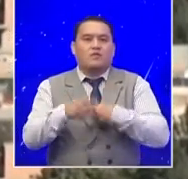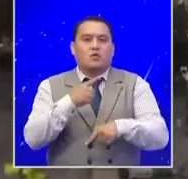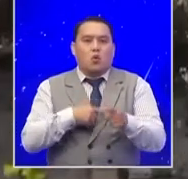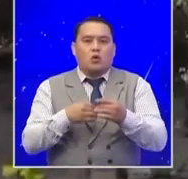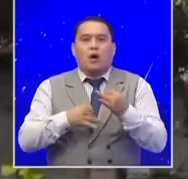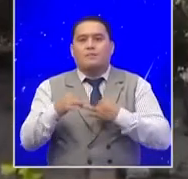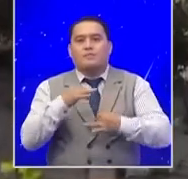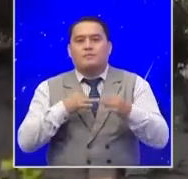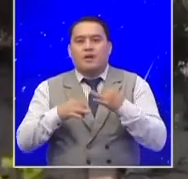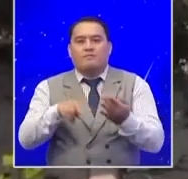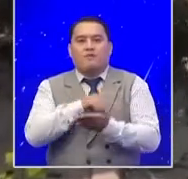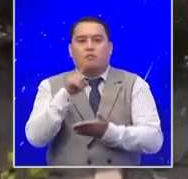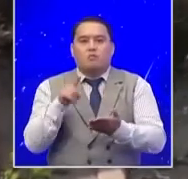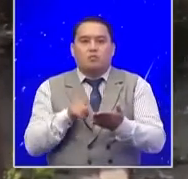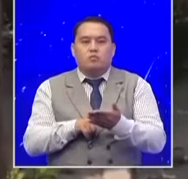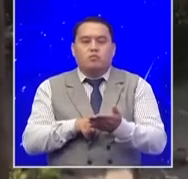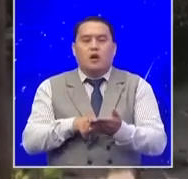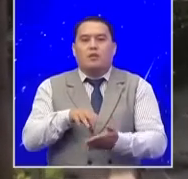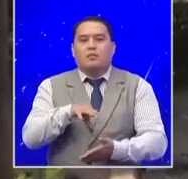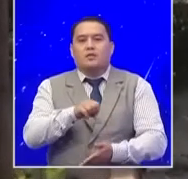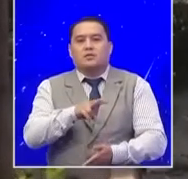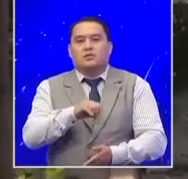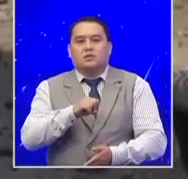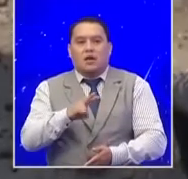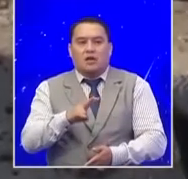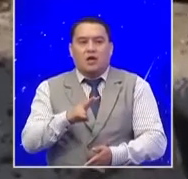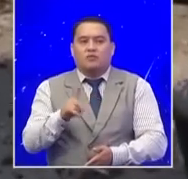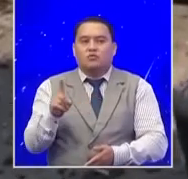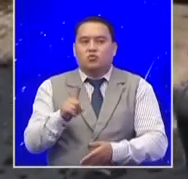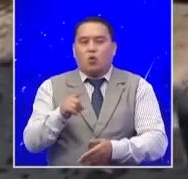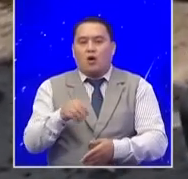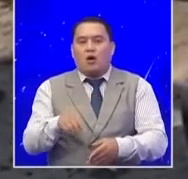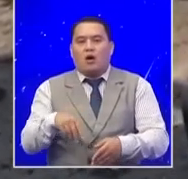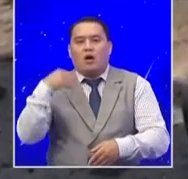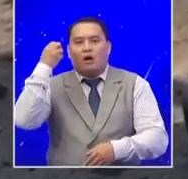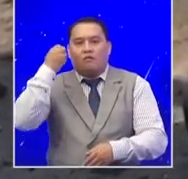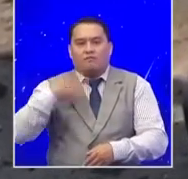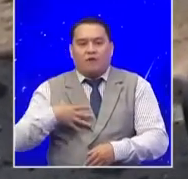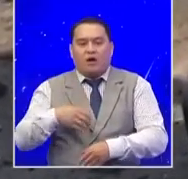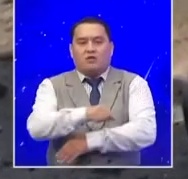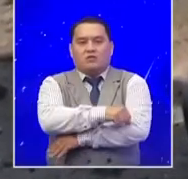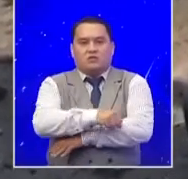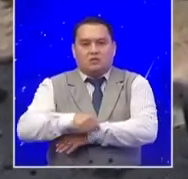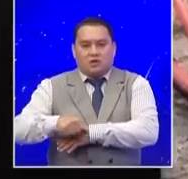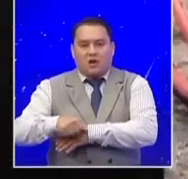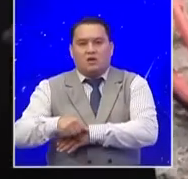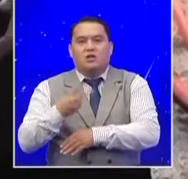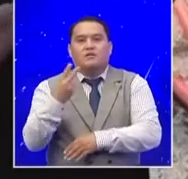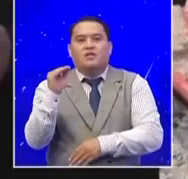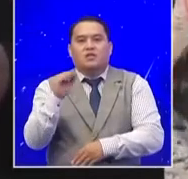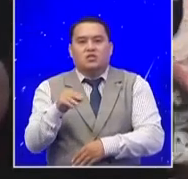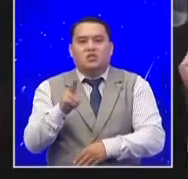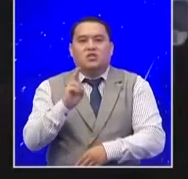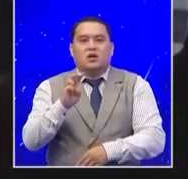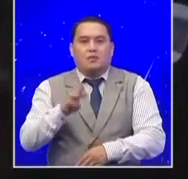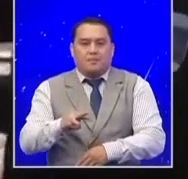к обсуждению с Пакистаном вопроса о линии Дюранда, неразмеченной части афганско-пакистанской границы, длиной более чем 2000